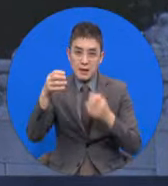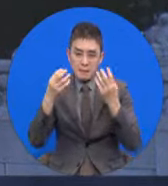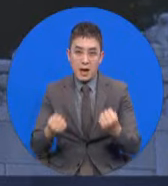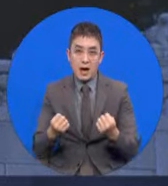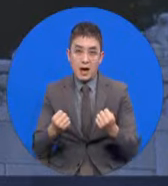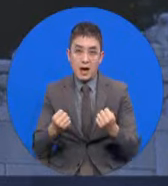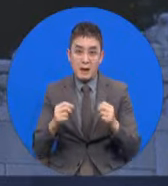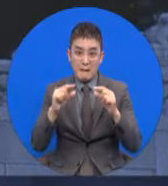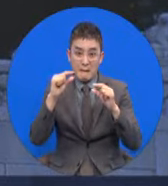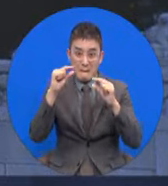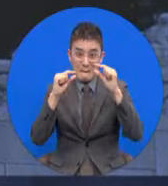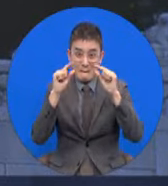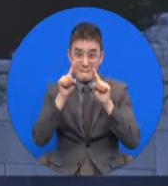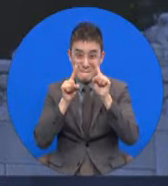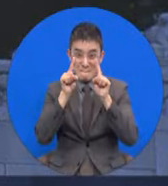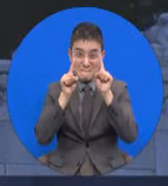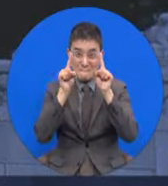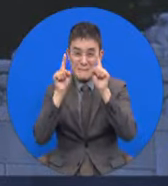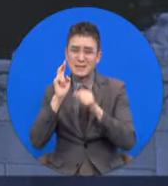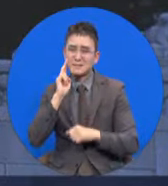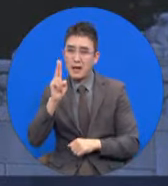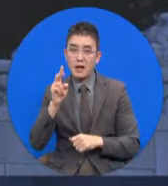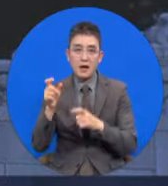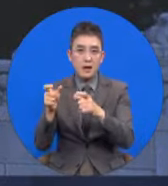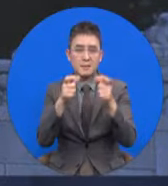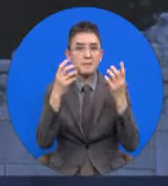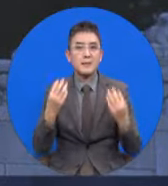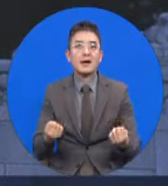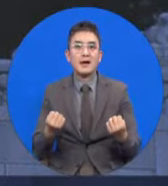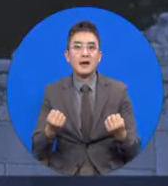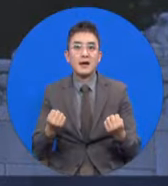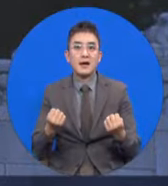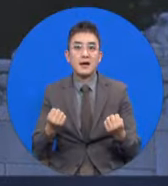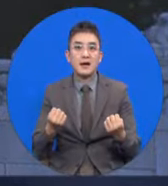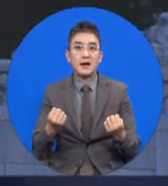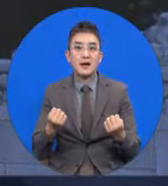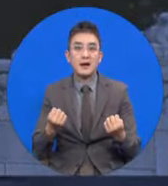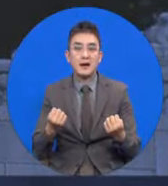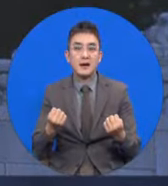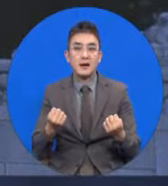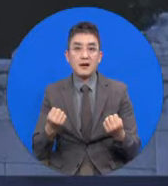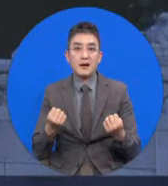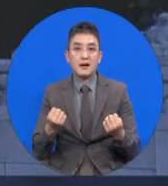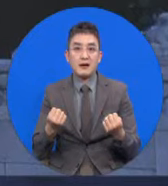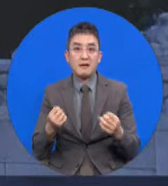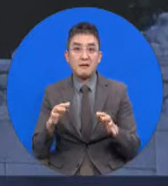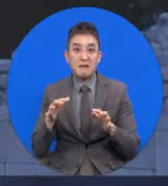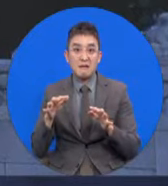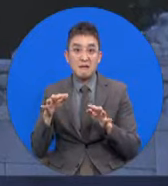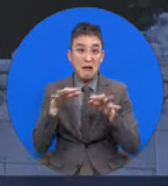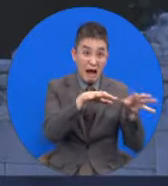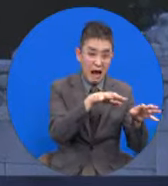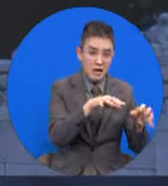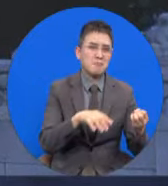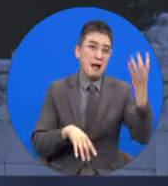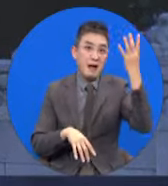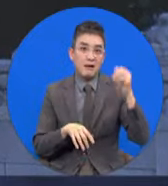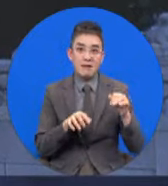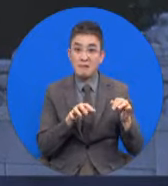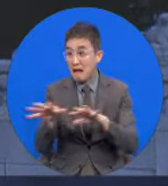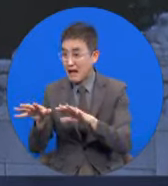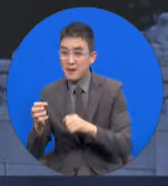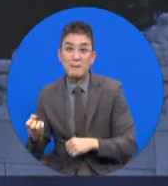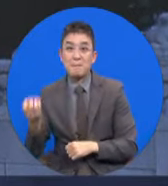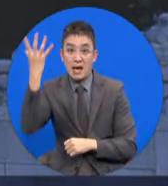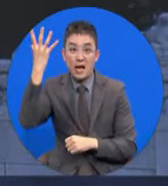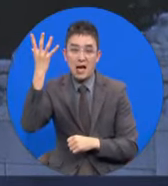내에서 지지율이 결집하고 있는 양상이기 때문에 바람만 어느 쪽으로 후 분다면 이 경합 지역이 우수수 우수수